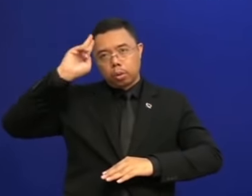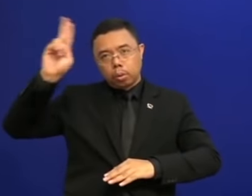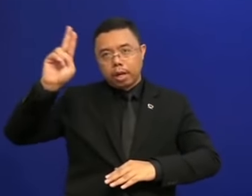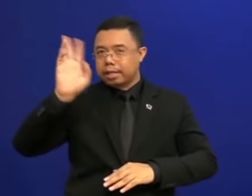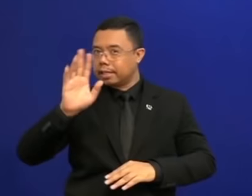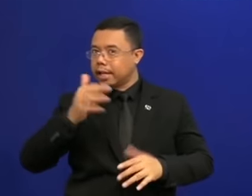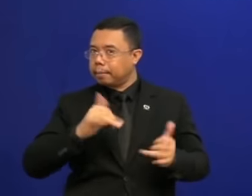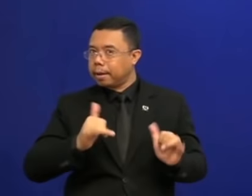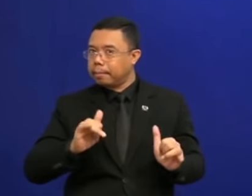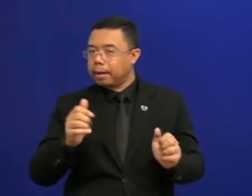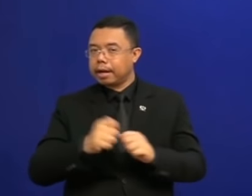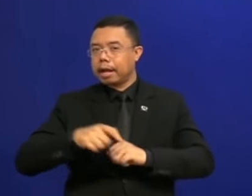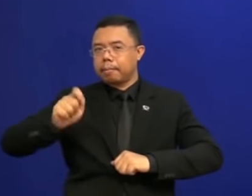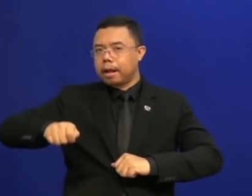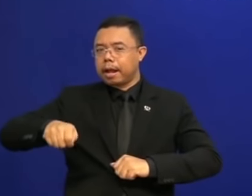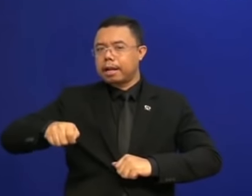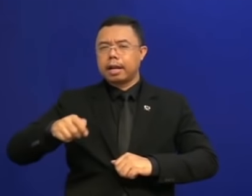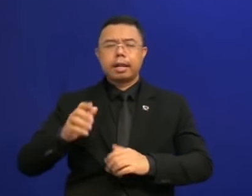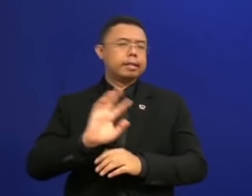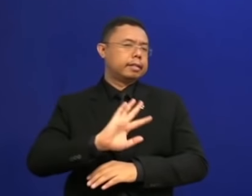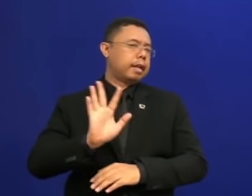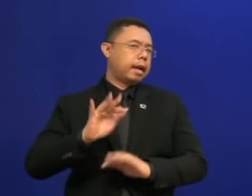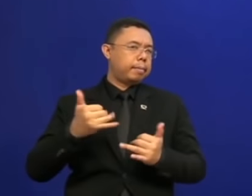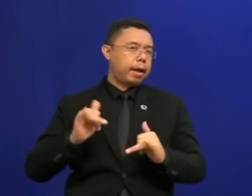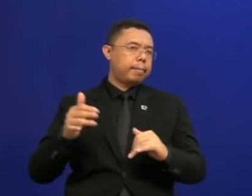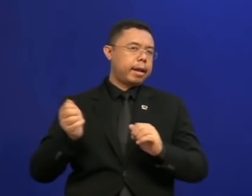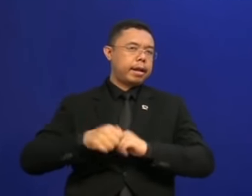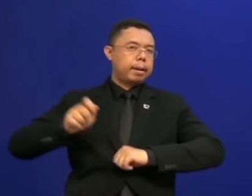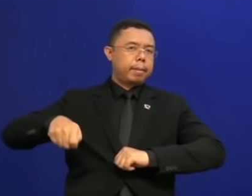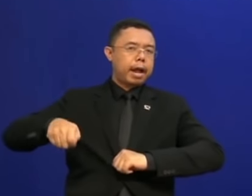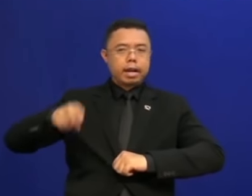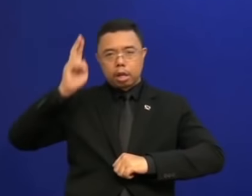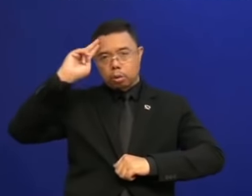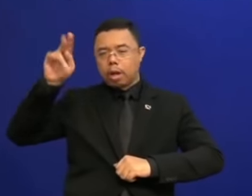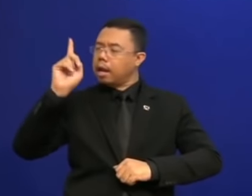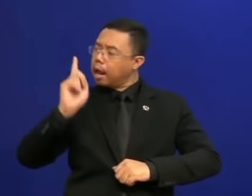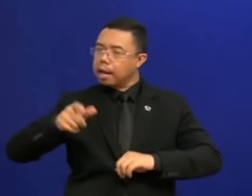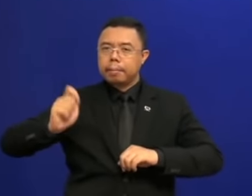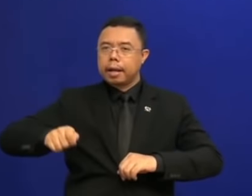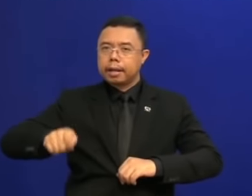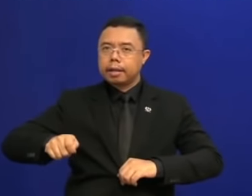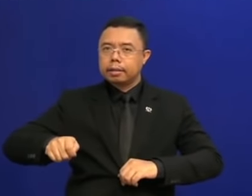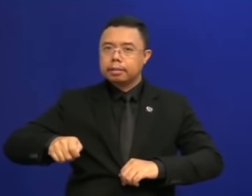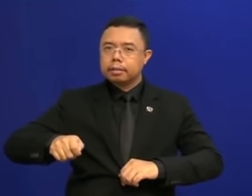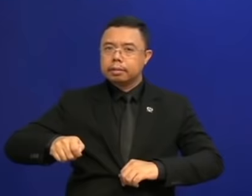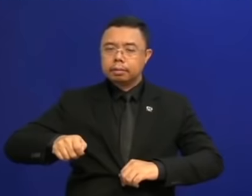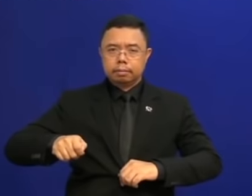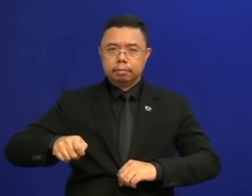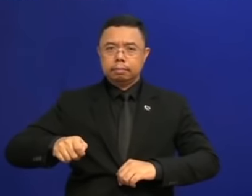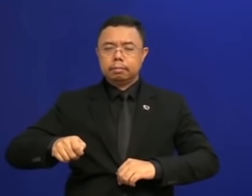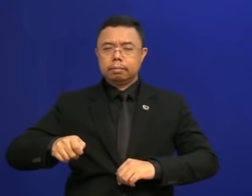Dan jangan main-main dengan pengadilan Tuhan ini. Jangan main-main. Ada pengadilan.